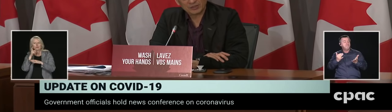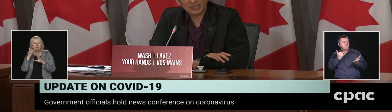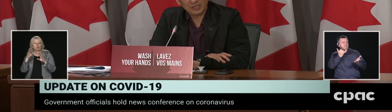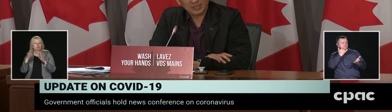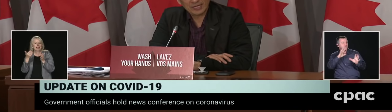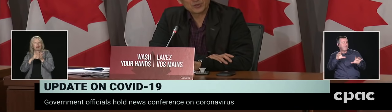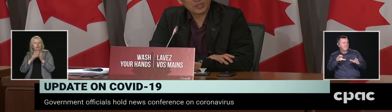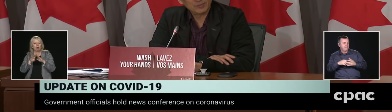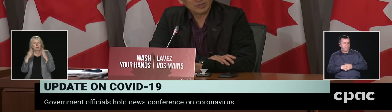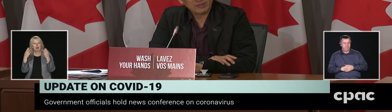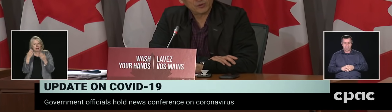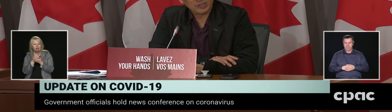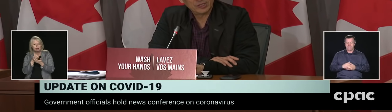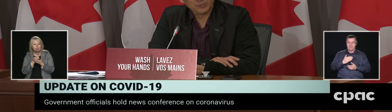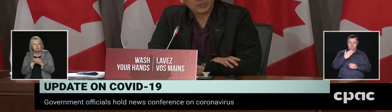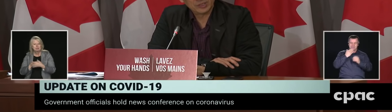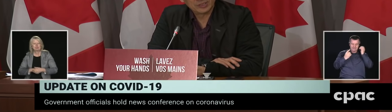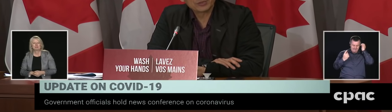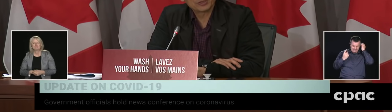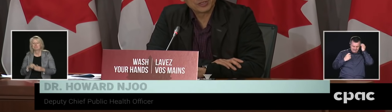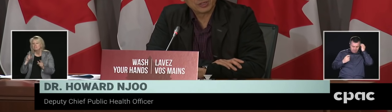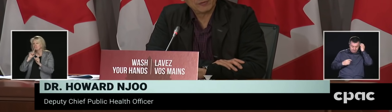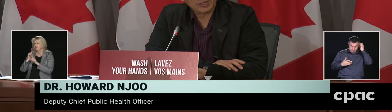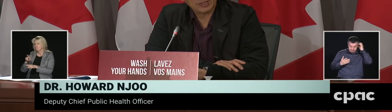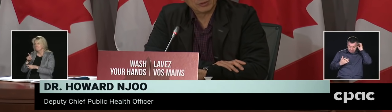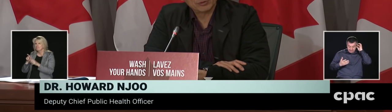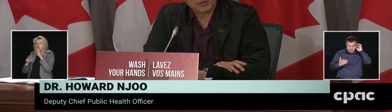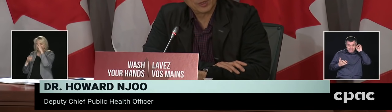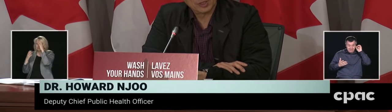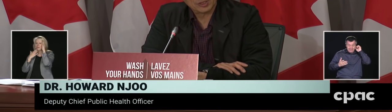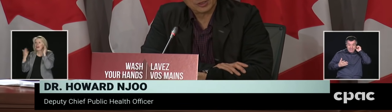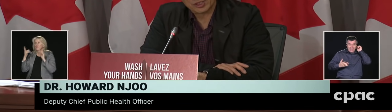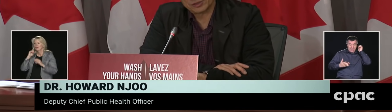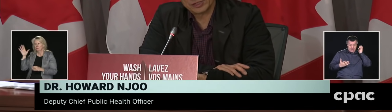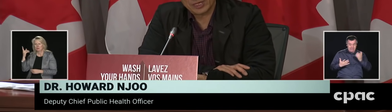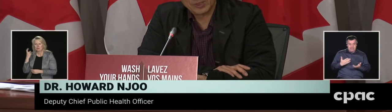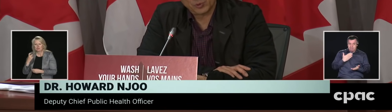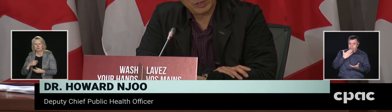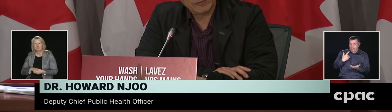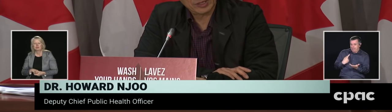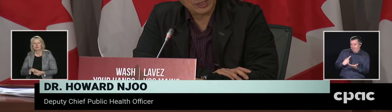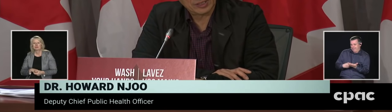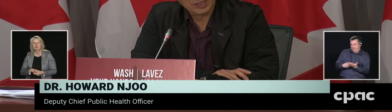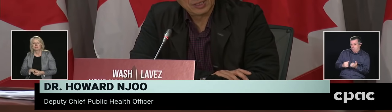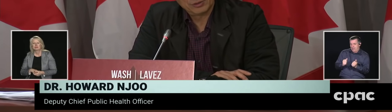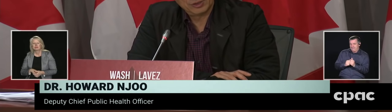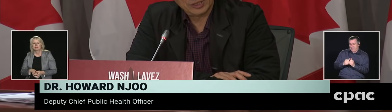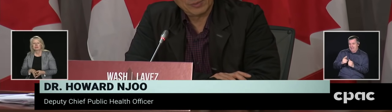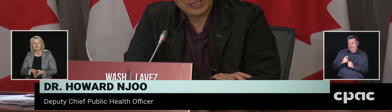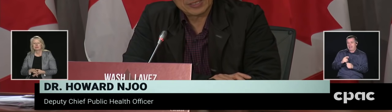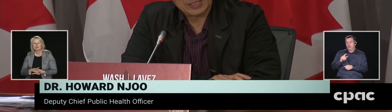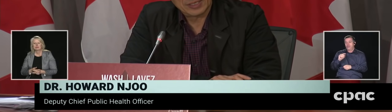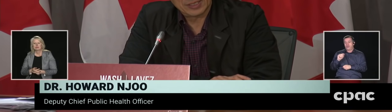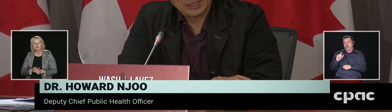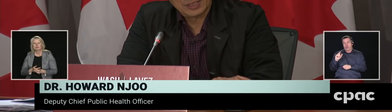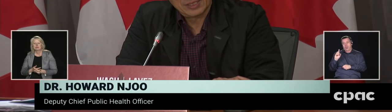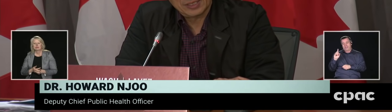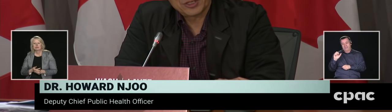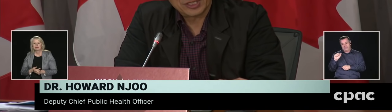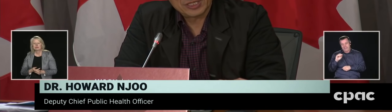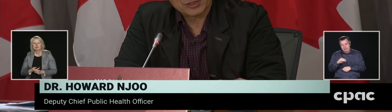est en train actuellement d'avoir les bonnes discussions avec nos homologues, Dr. Tam et moi, avec tous les